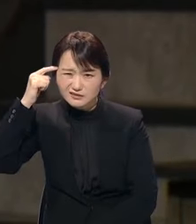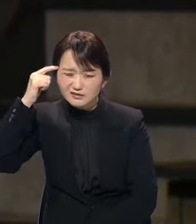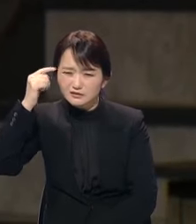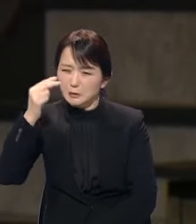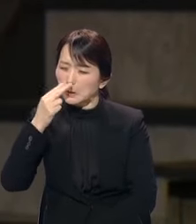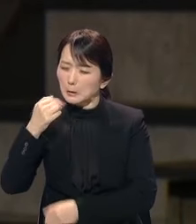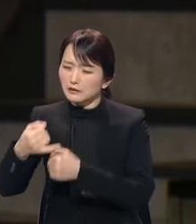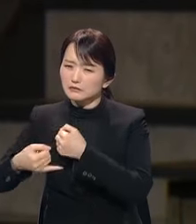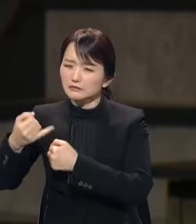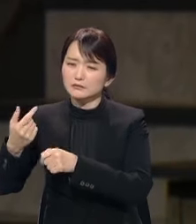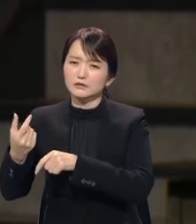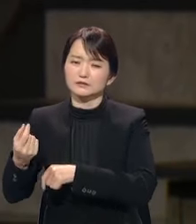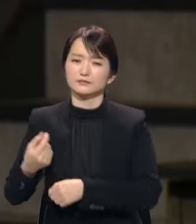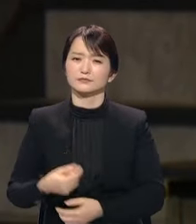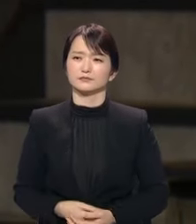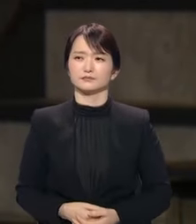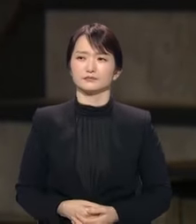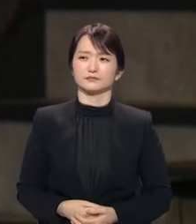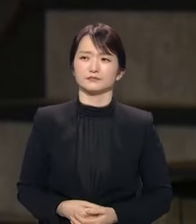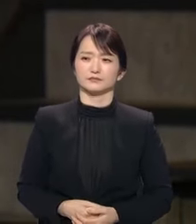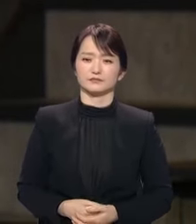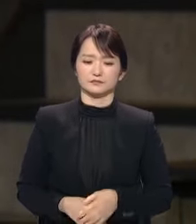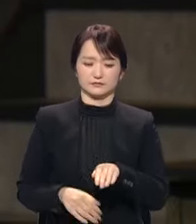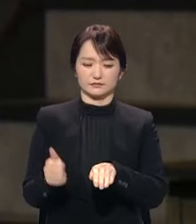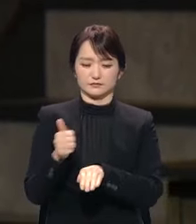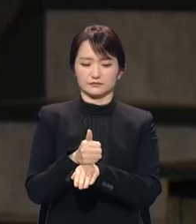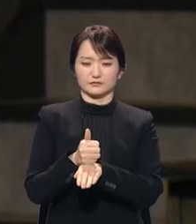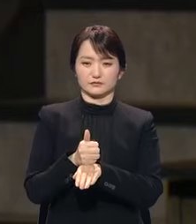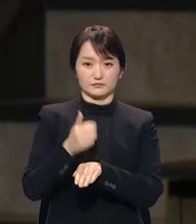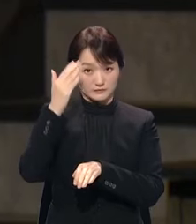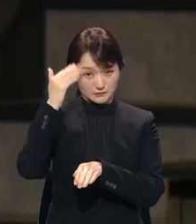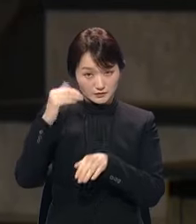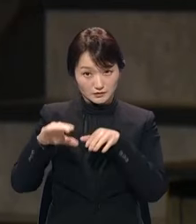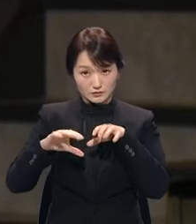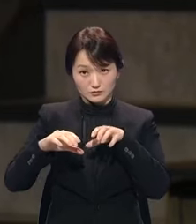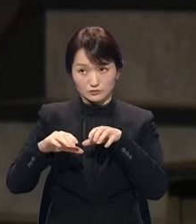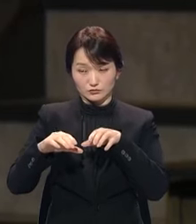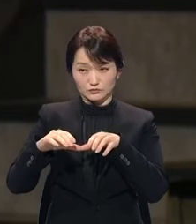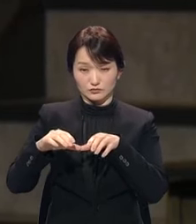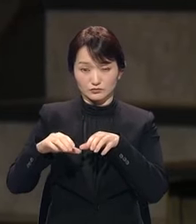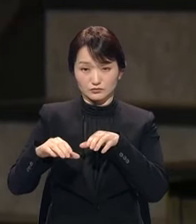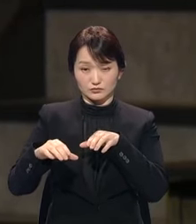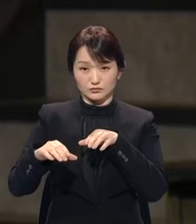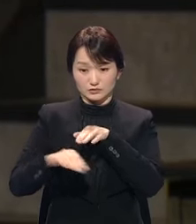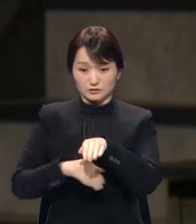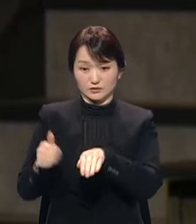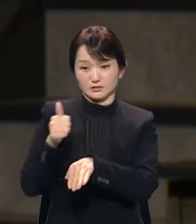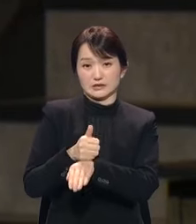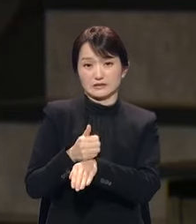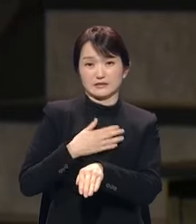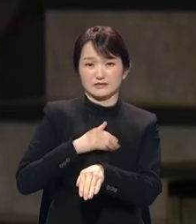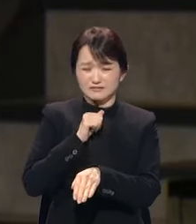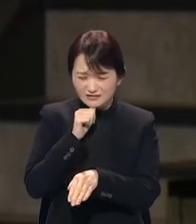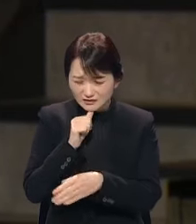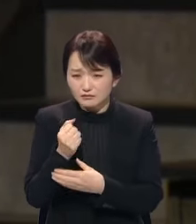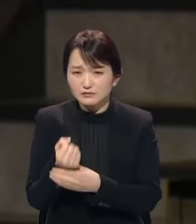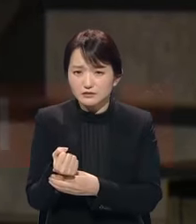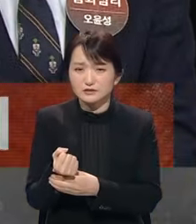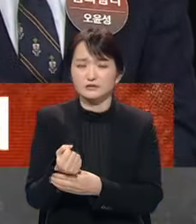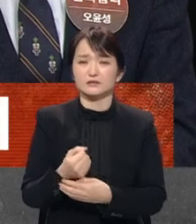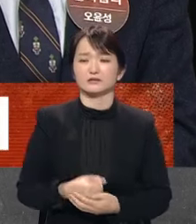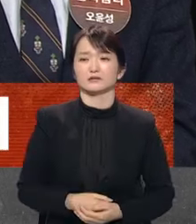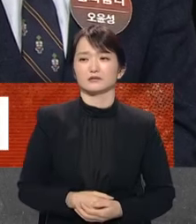방금 나왔는데 국산차나 타고 다니는 거지 같은 게 저는 일단 거지가 됩니다. 그러면 예. 그리고 아니야